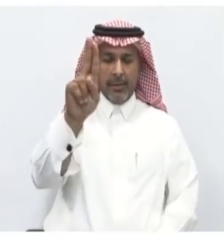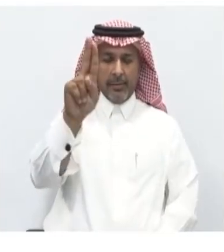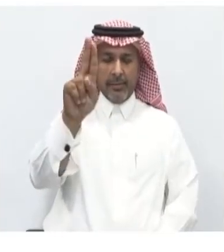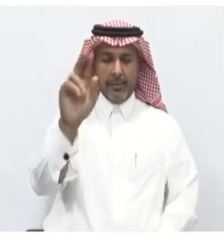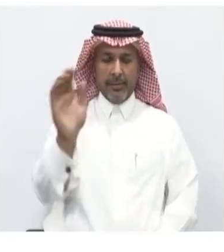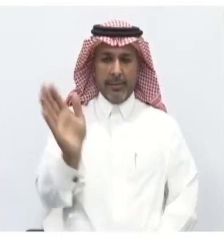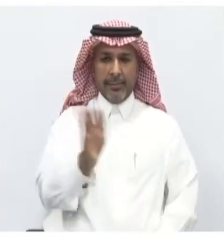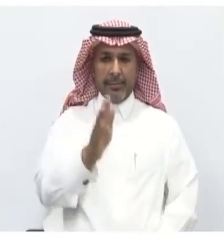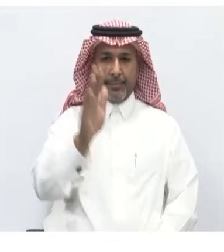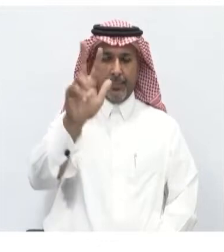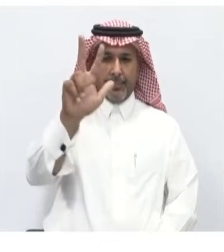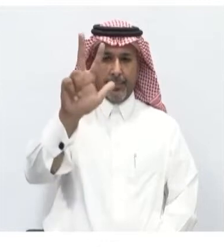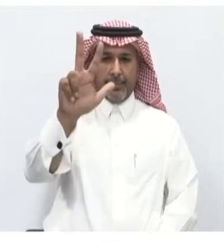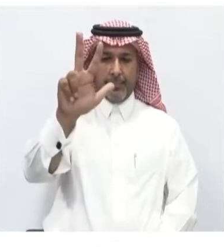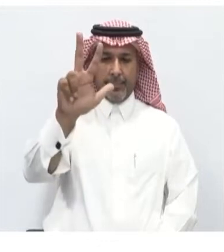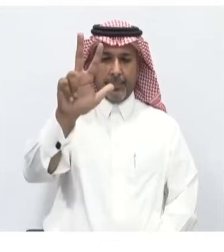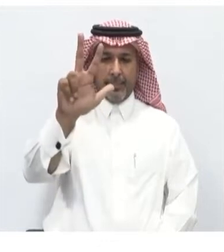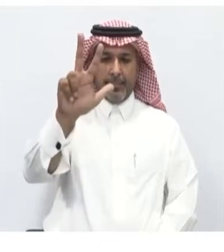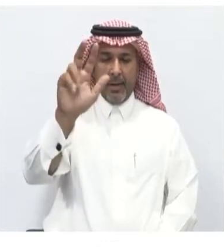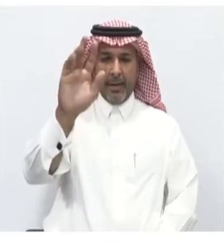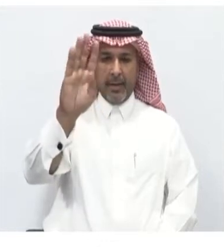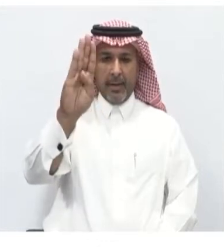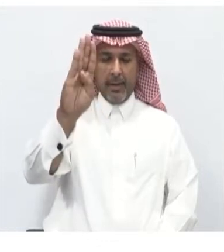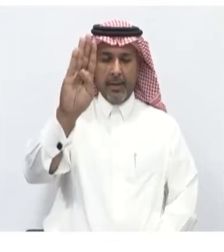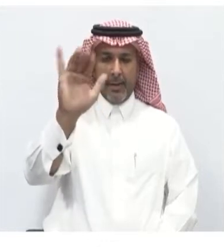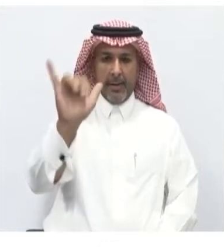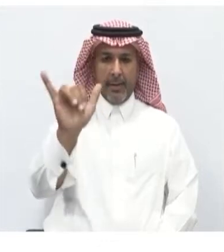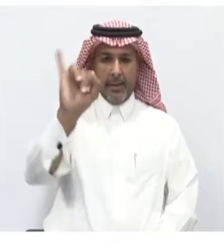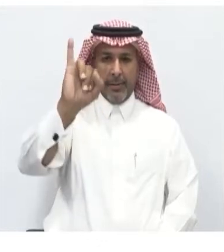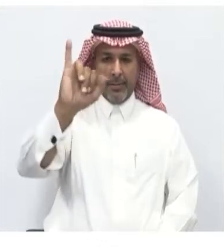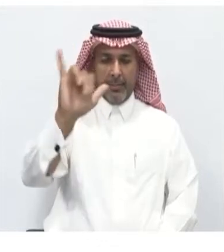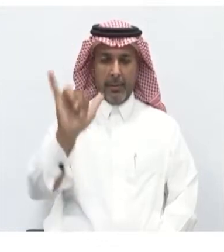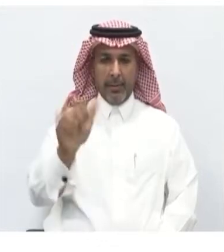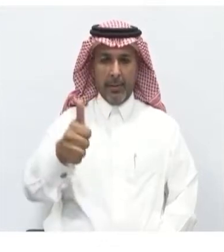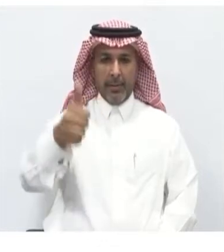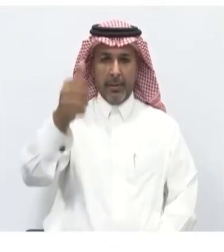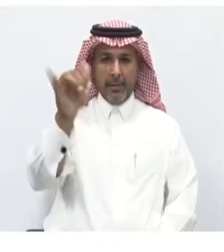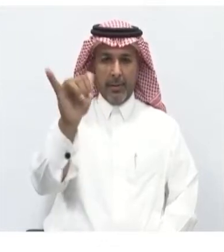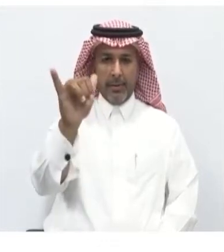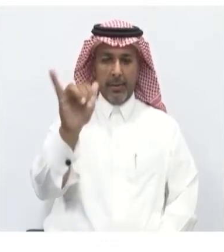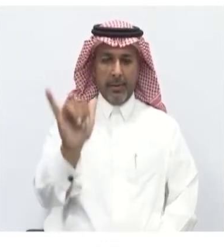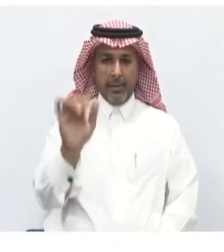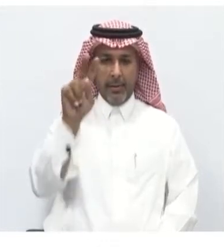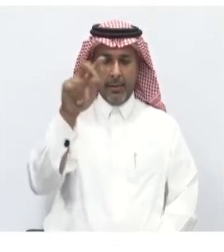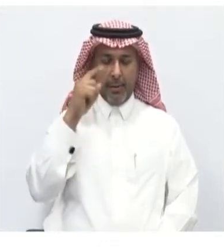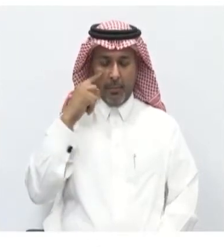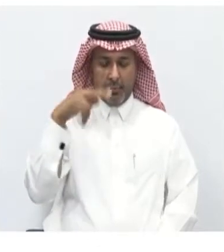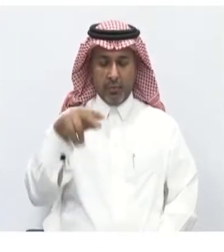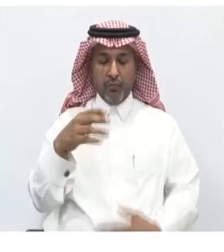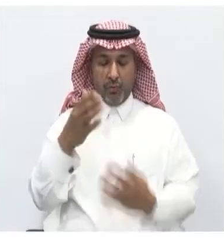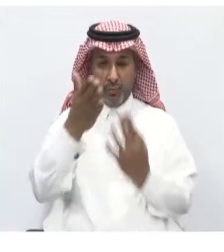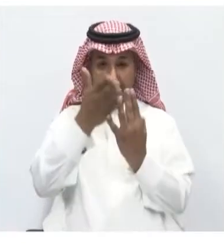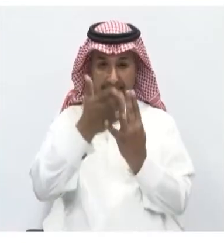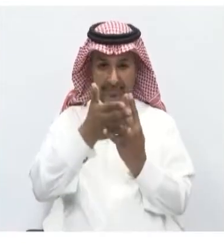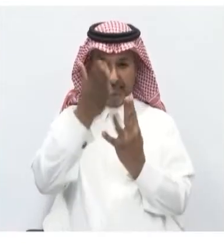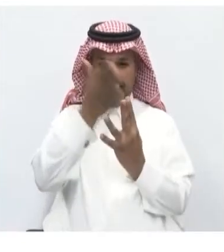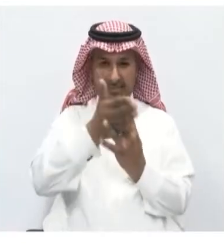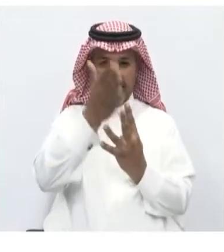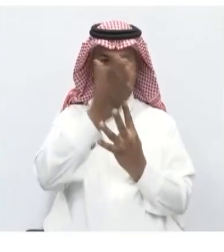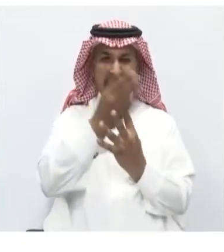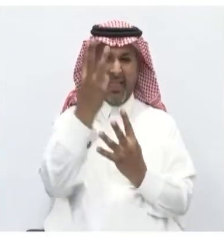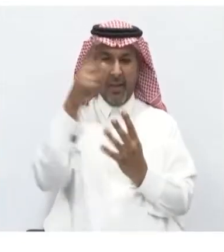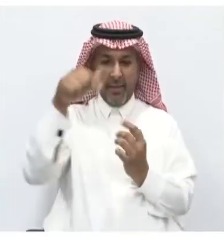لهذا الفصل تؤكد العلاقات بين كتل المواد المتفاعله والناتجه في التفاعلات الكيميائيه